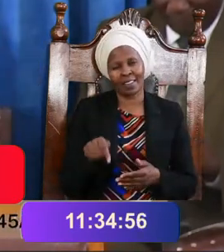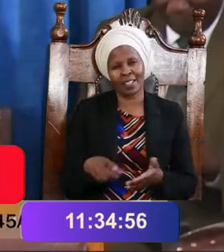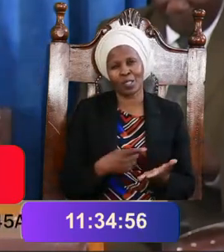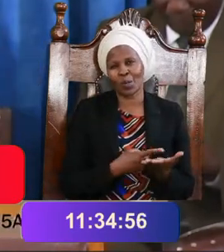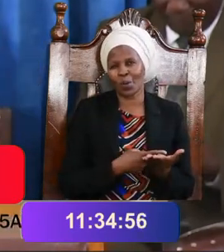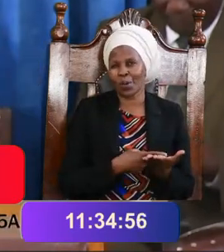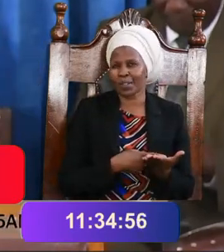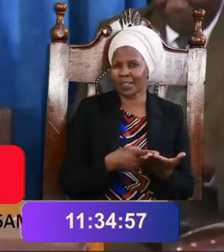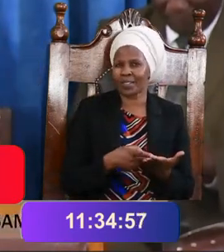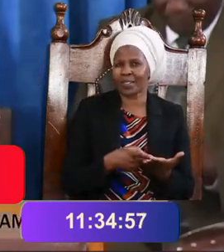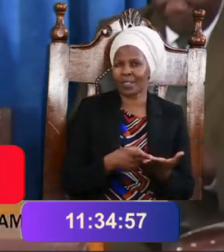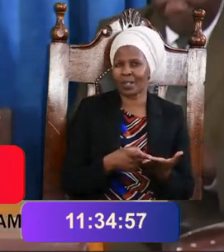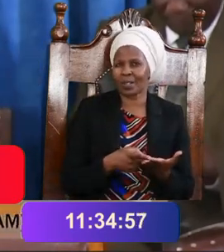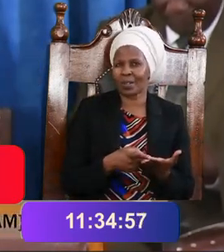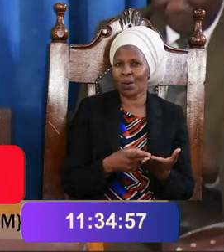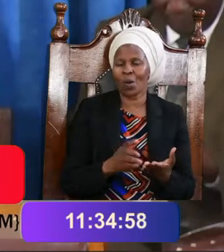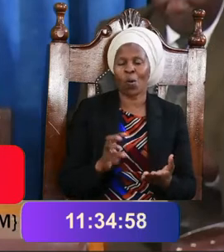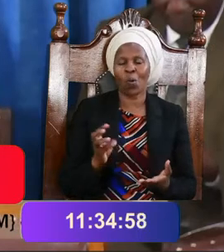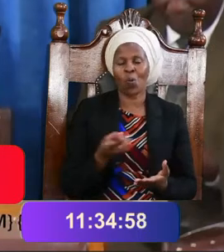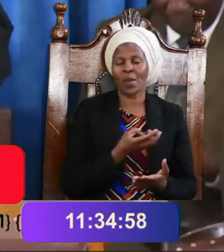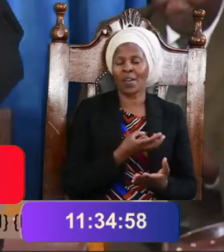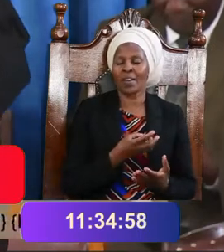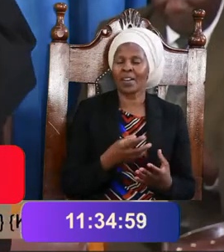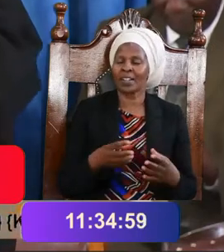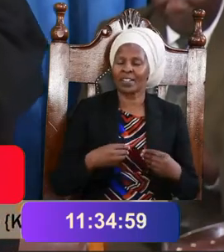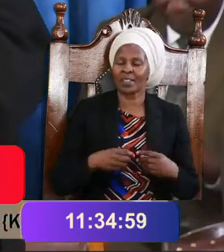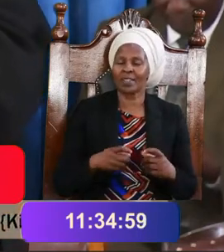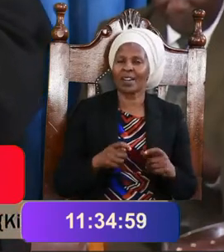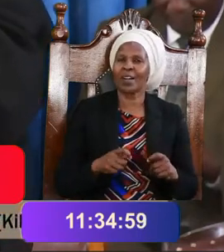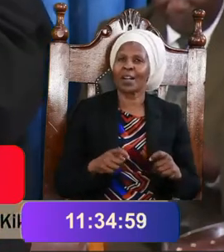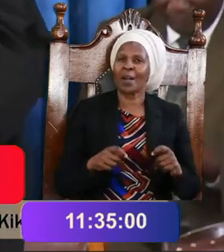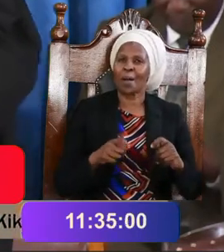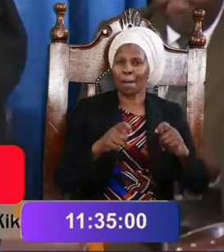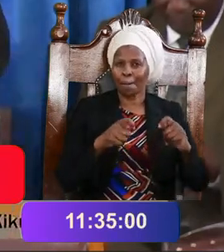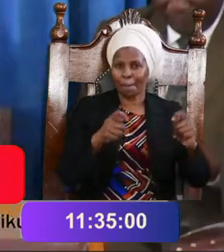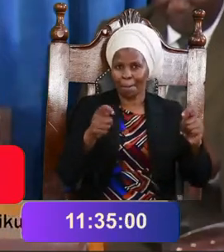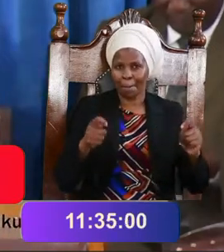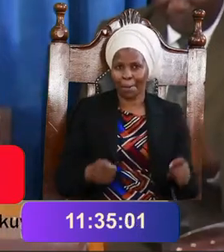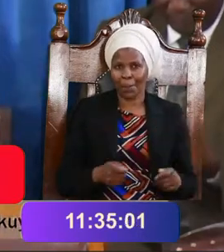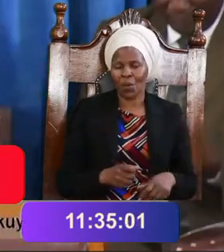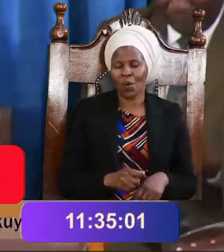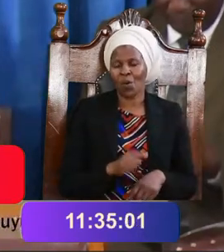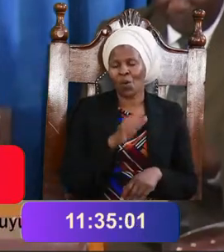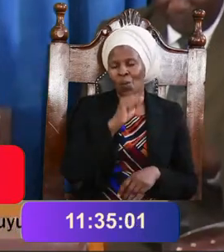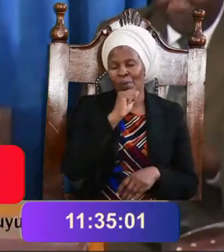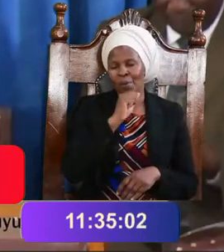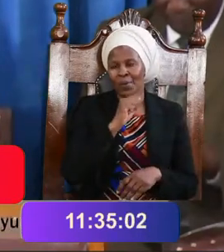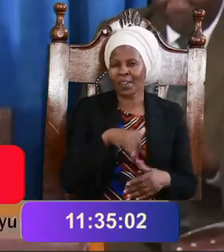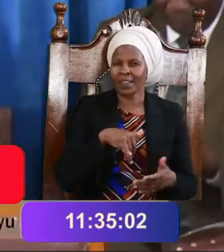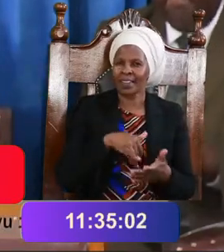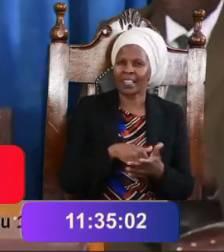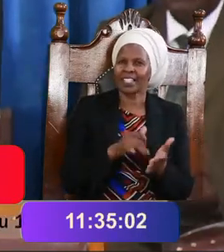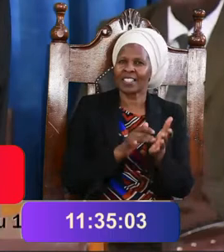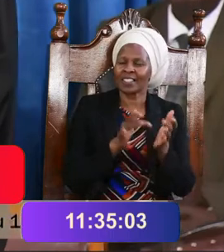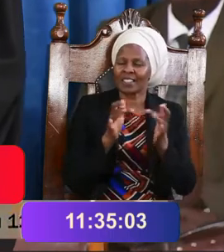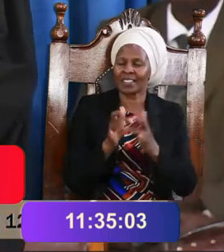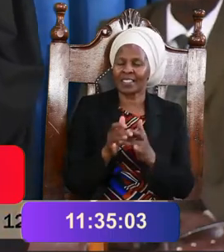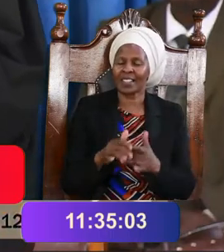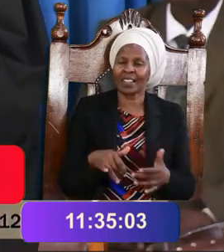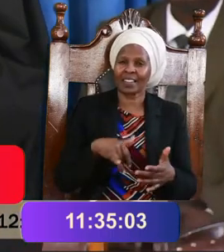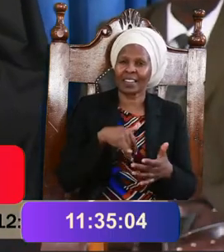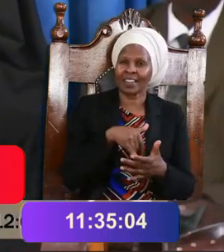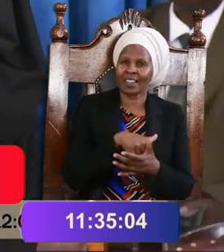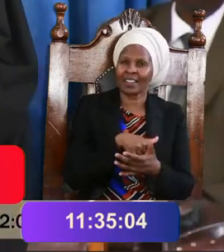ndiyo inatupatia meza ya Bwana. Hii wiki ndiyo Yesu aliweza kushirikiana